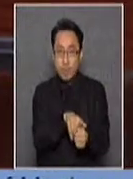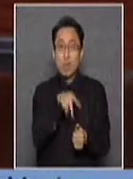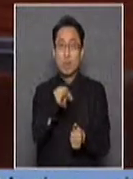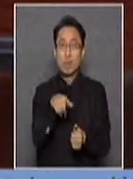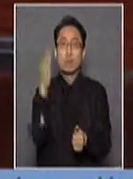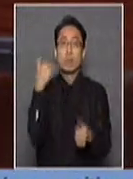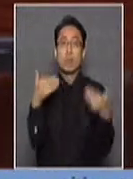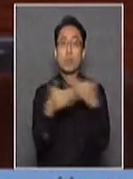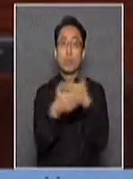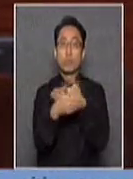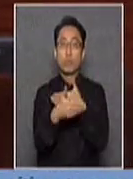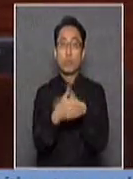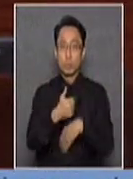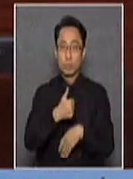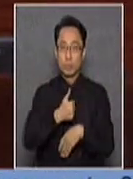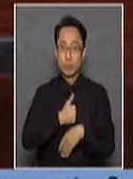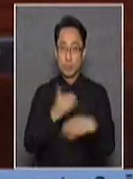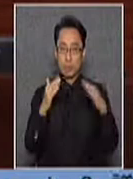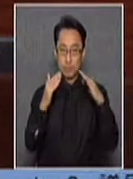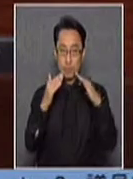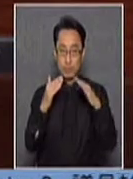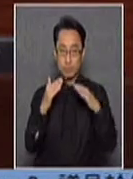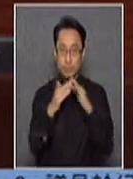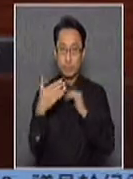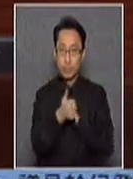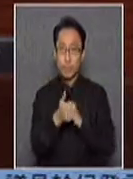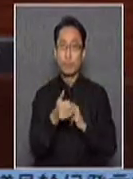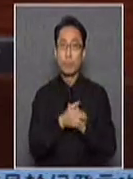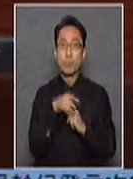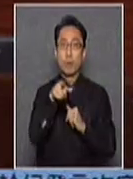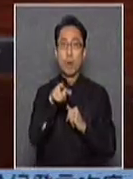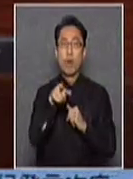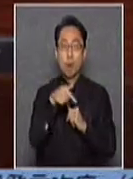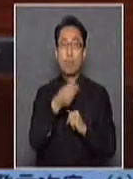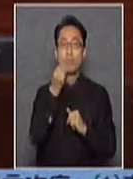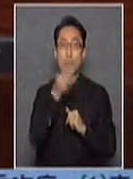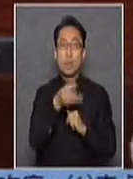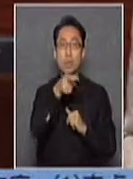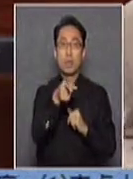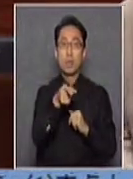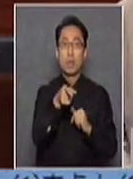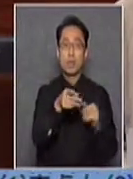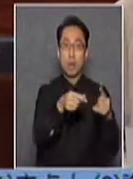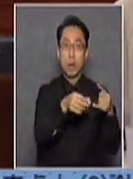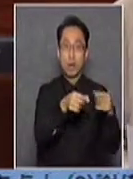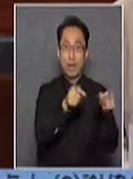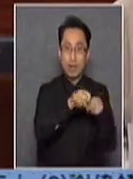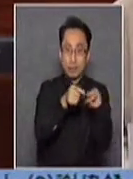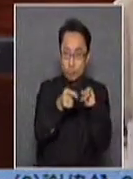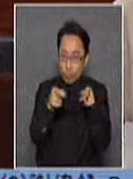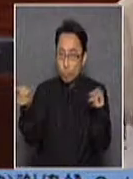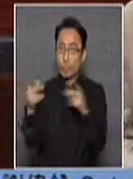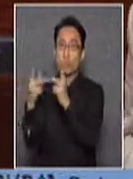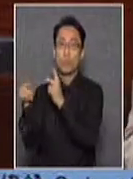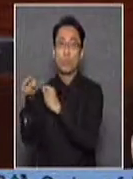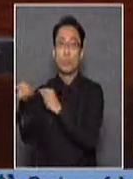司鮑文先生咧，係接受將個站延到去呢一個嘅屯門市中心。